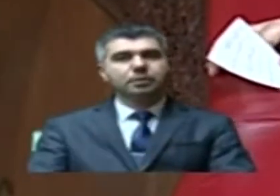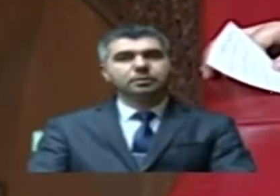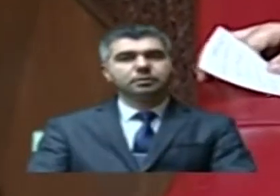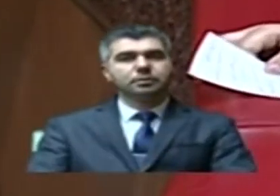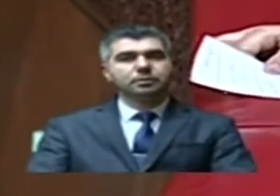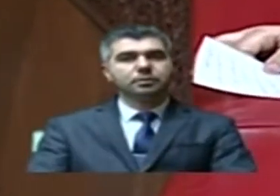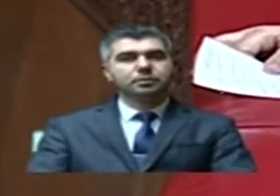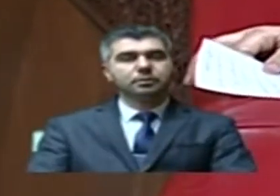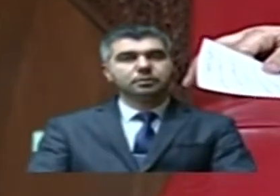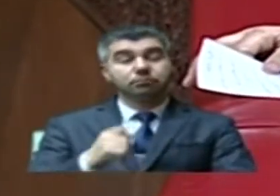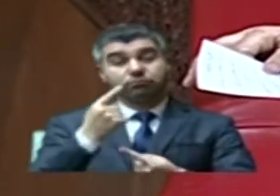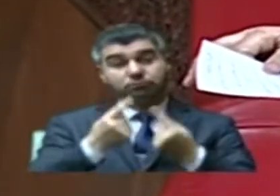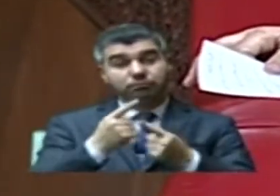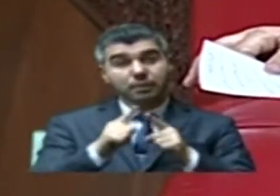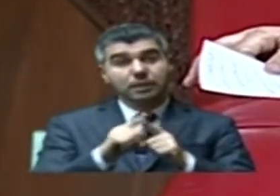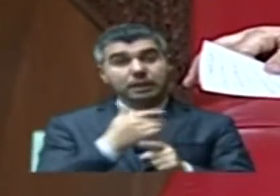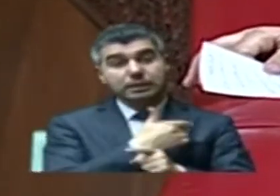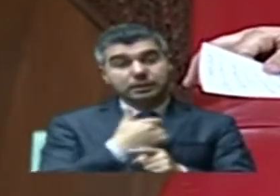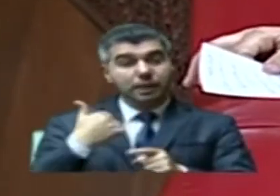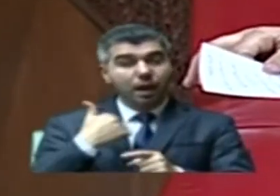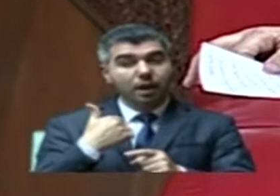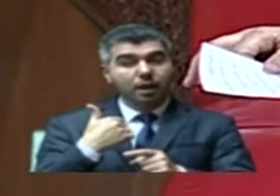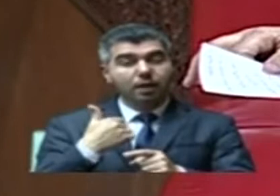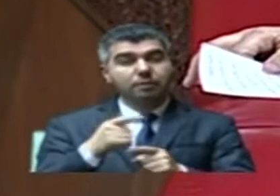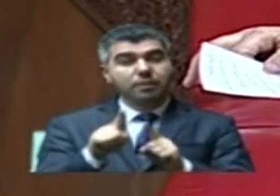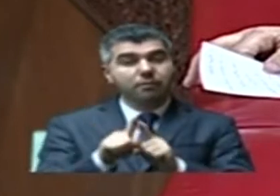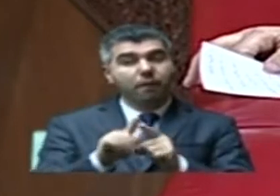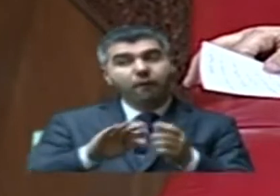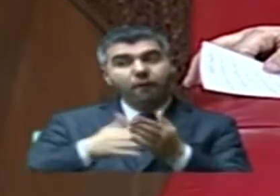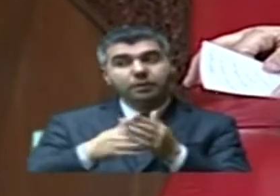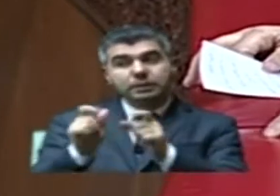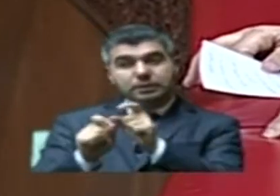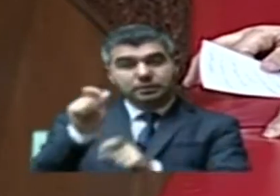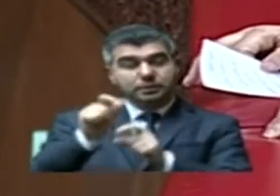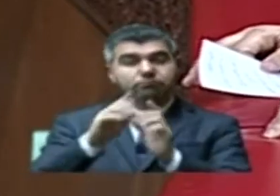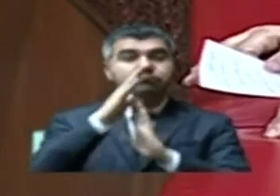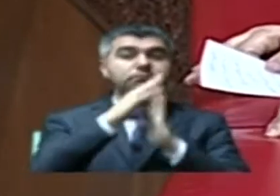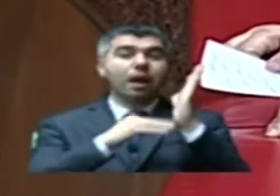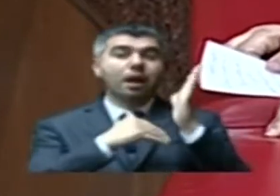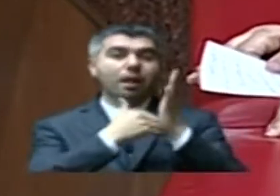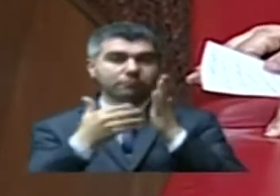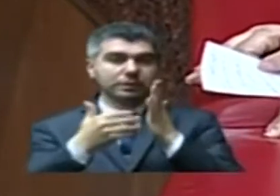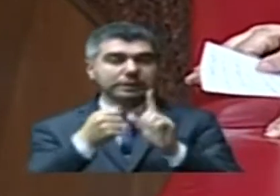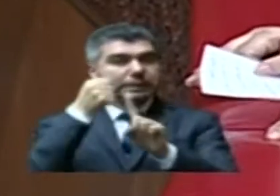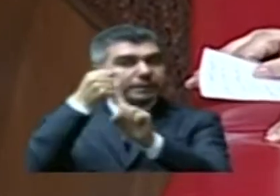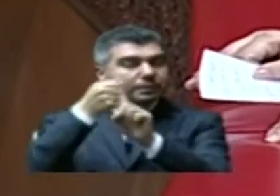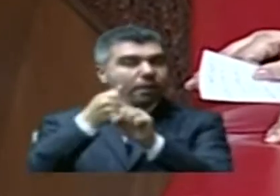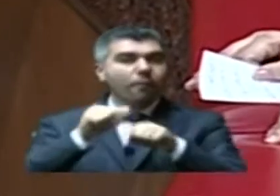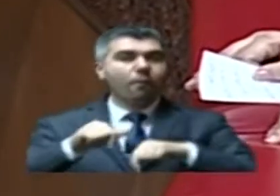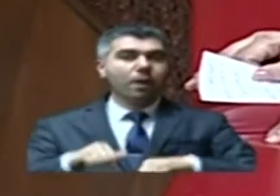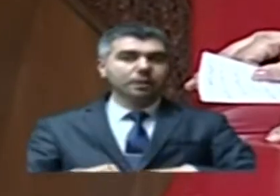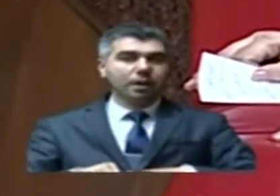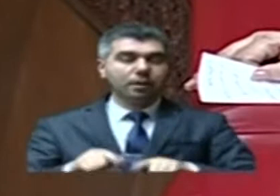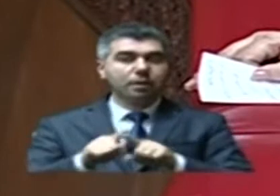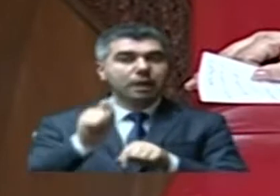موضوع الصحة والسلامة هذا موضوع الذي يدخل ضمن يعني اهتماماتنا وضمن البرامج التي نحرص على تنفيذها، لأن قطاع